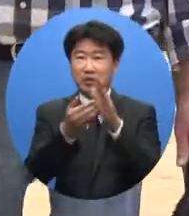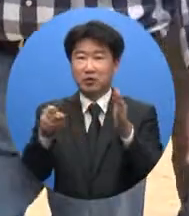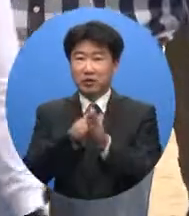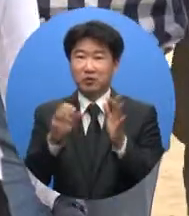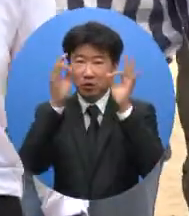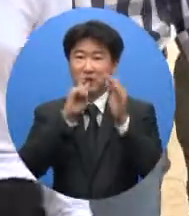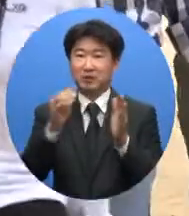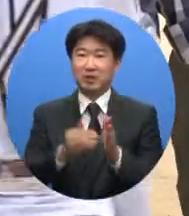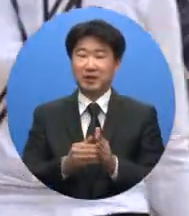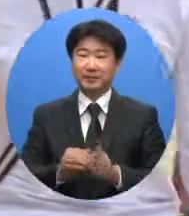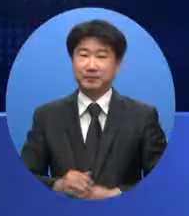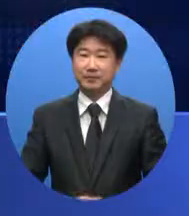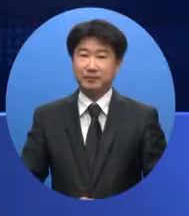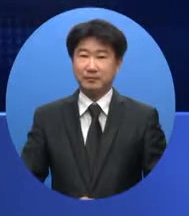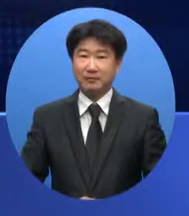노력하겠다고 말했습니다.